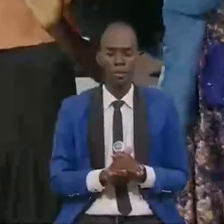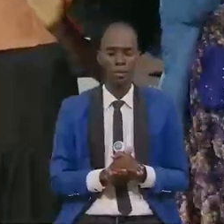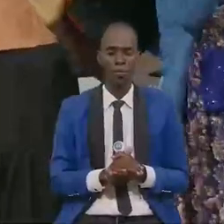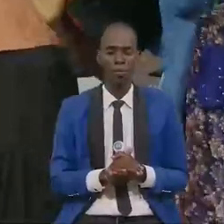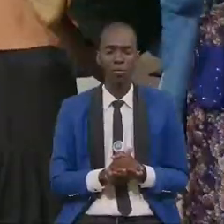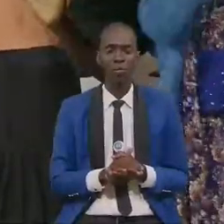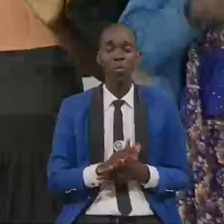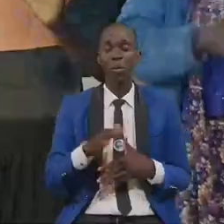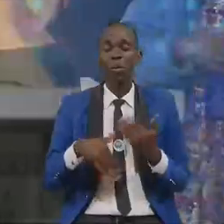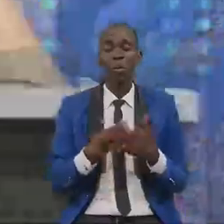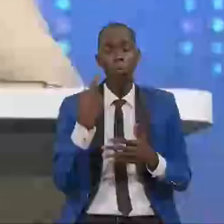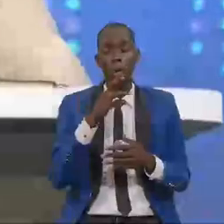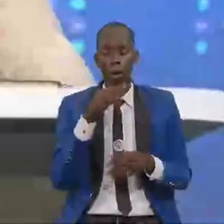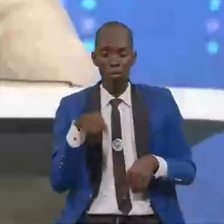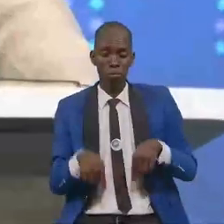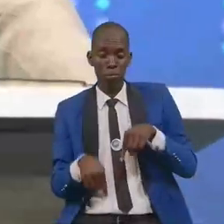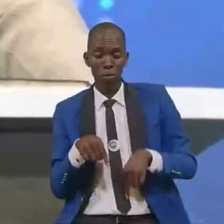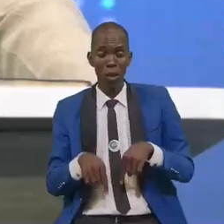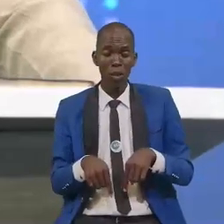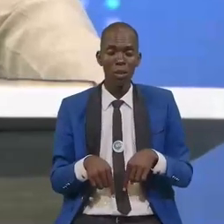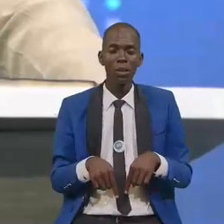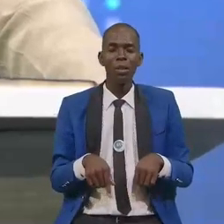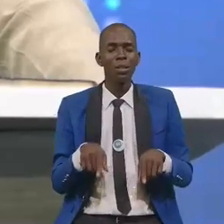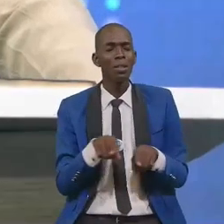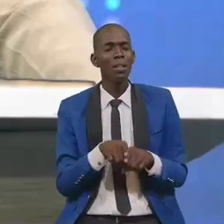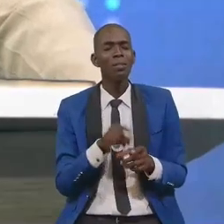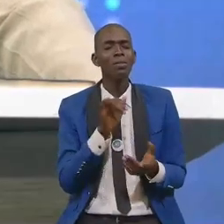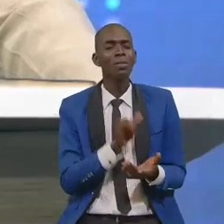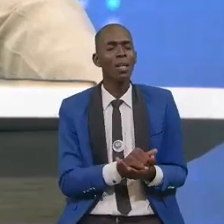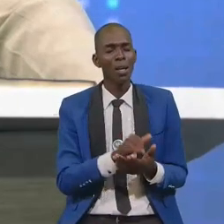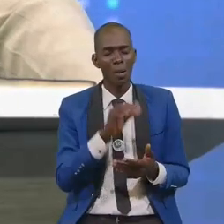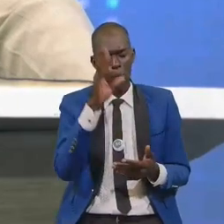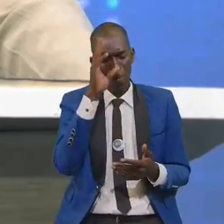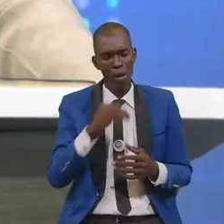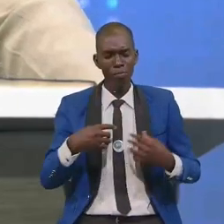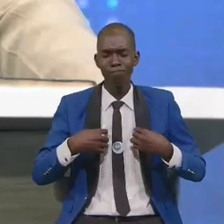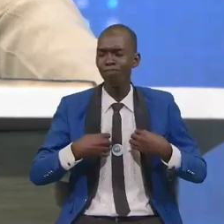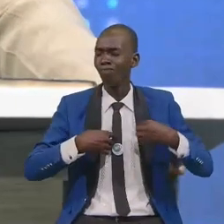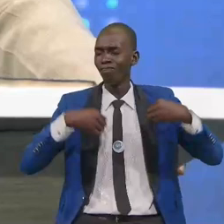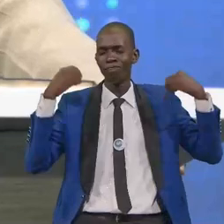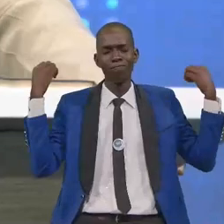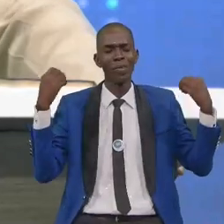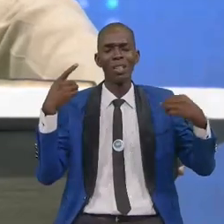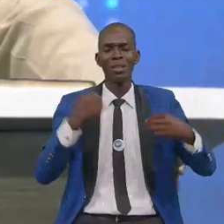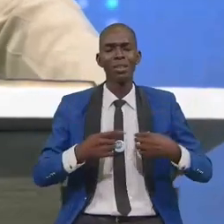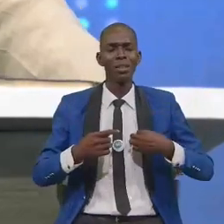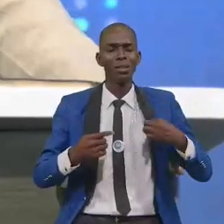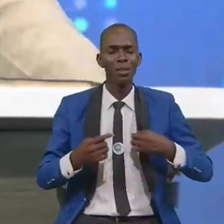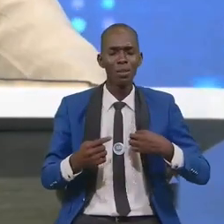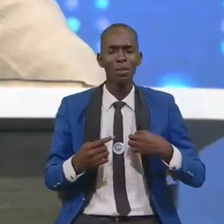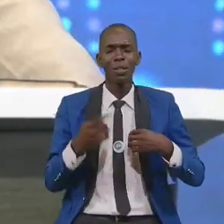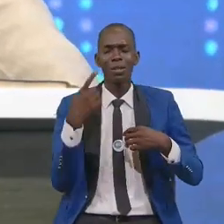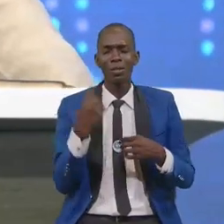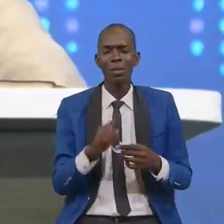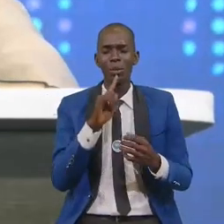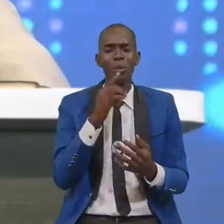ceux qui sont paralytiques comme cet homme a jeté le manteau le badge